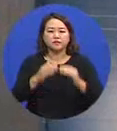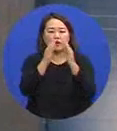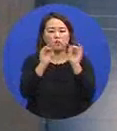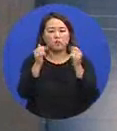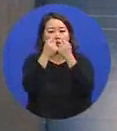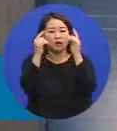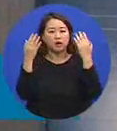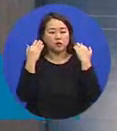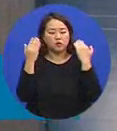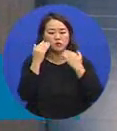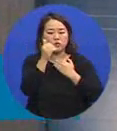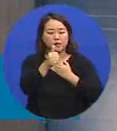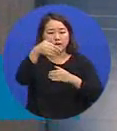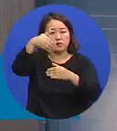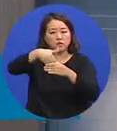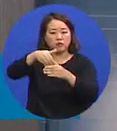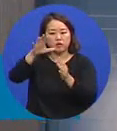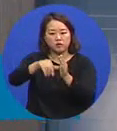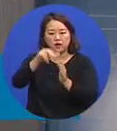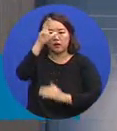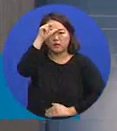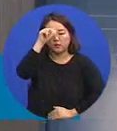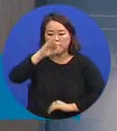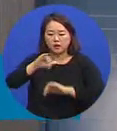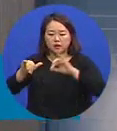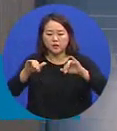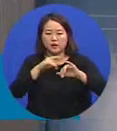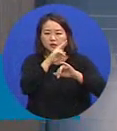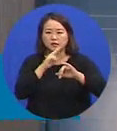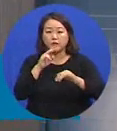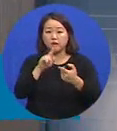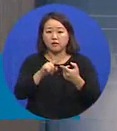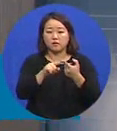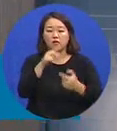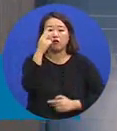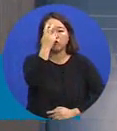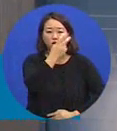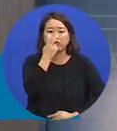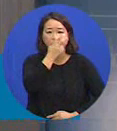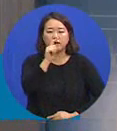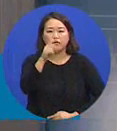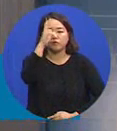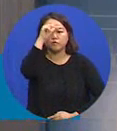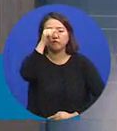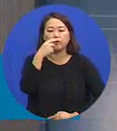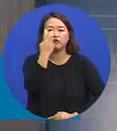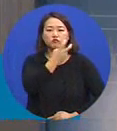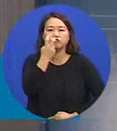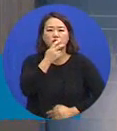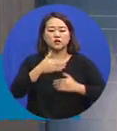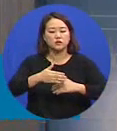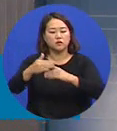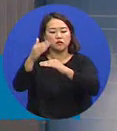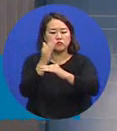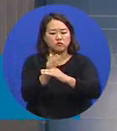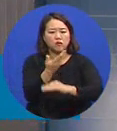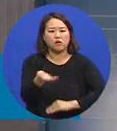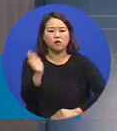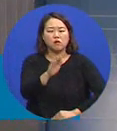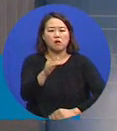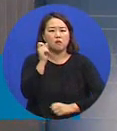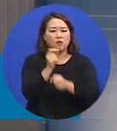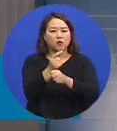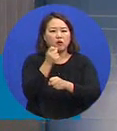전북대 총장 선거에 경찰관이 개입한 의혹에 대해서 경찰 수사가 이루어지고 있습니다. 하지만 벌써 두 달이